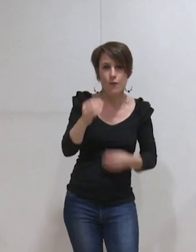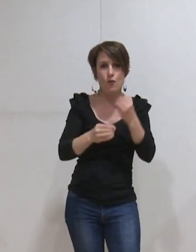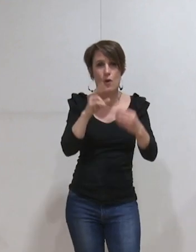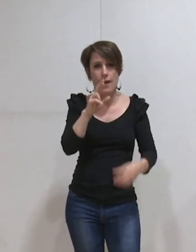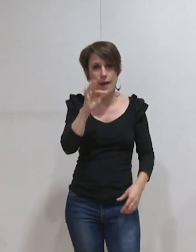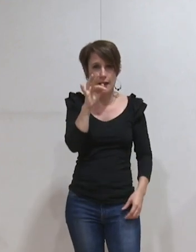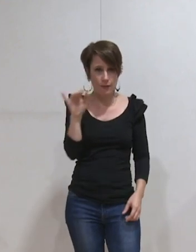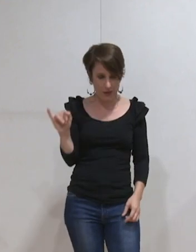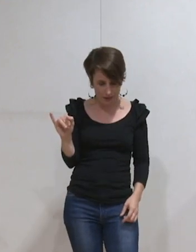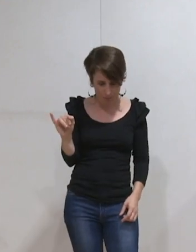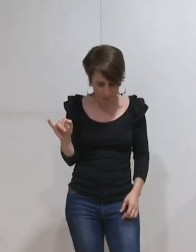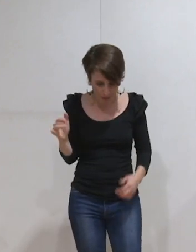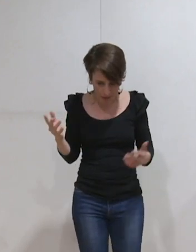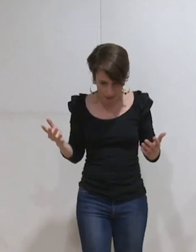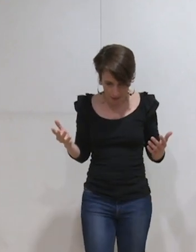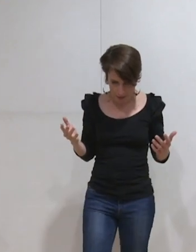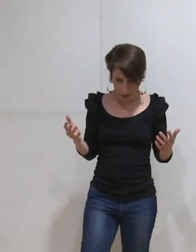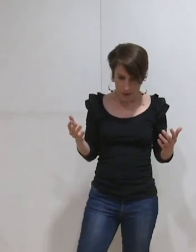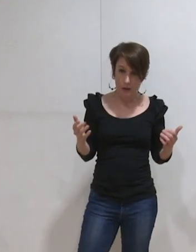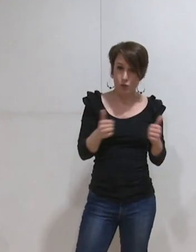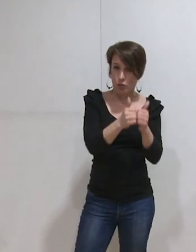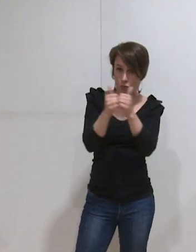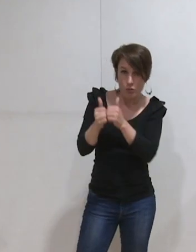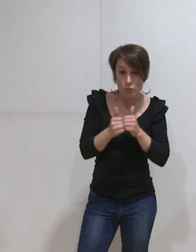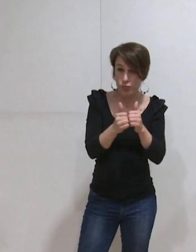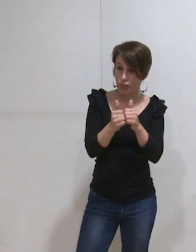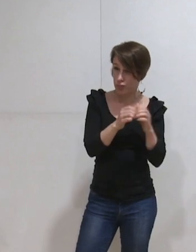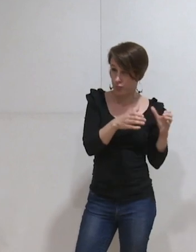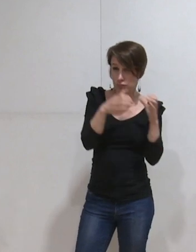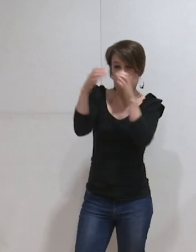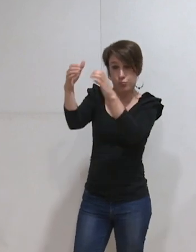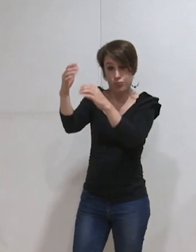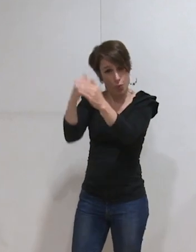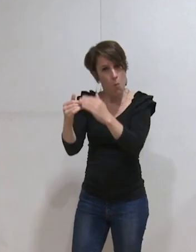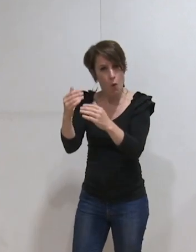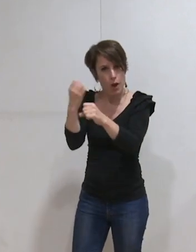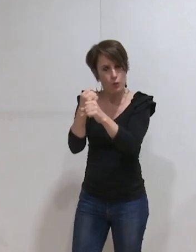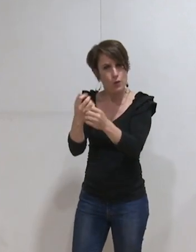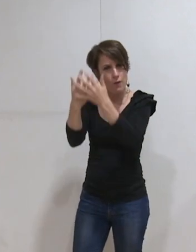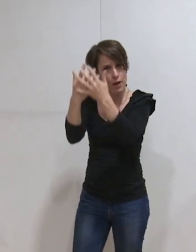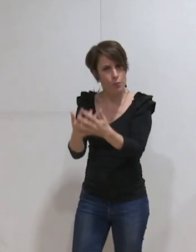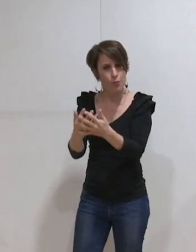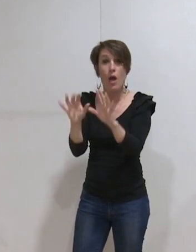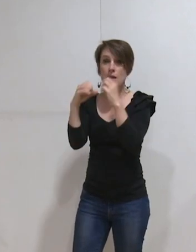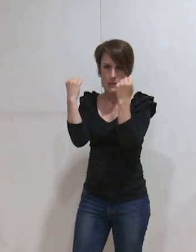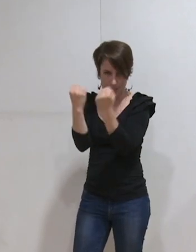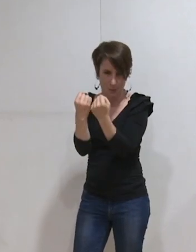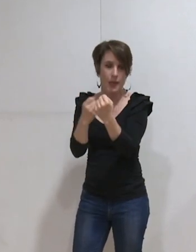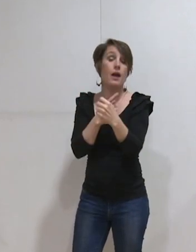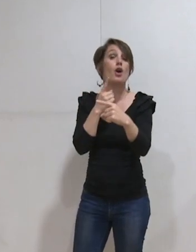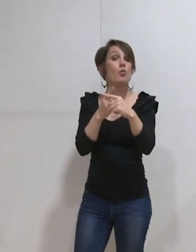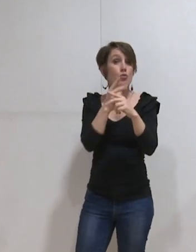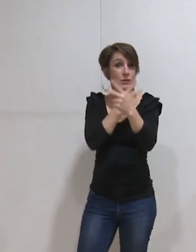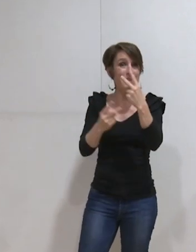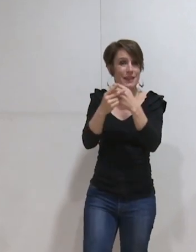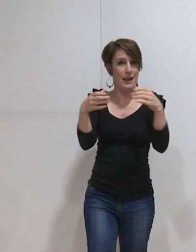avec en même temps un programme de travail chargé le séminaire mais aussi la délégation française qui porte plusieurs jours